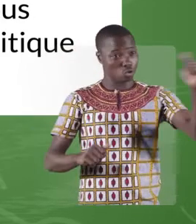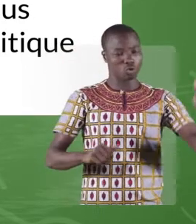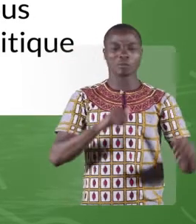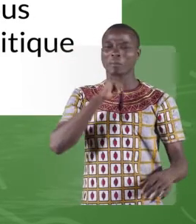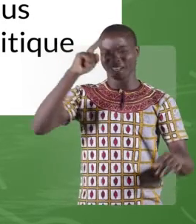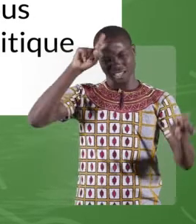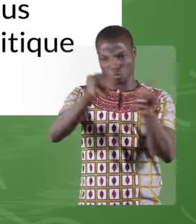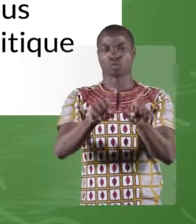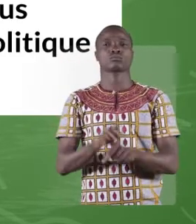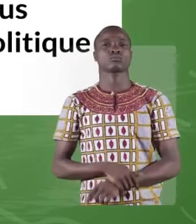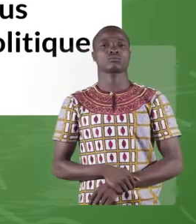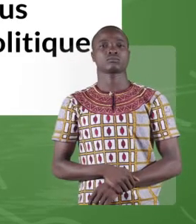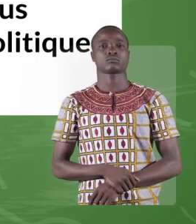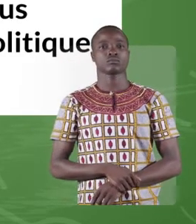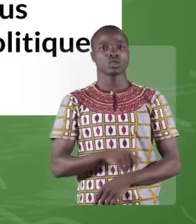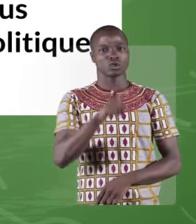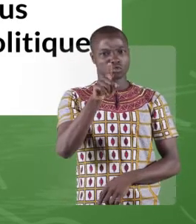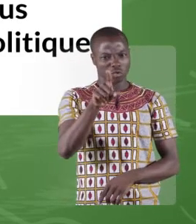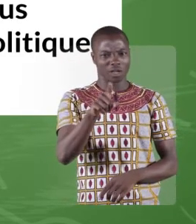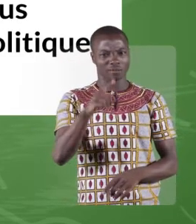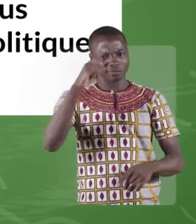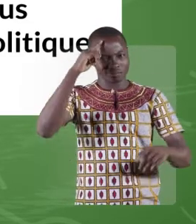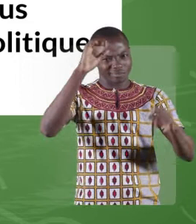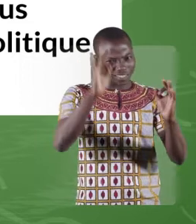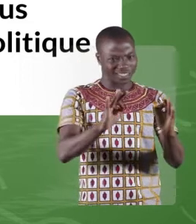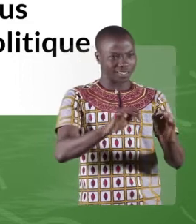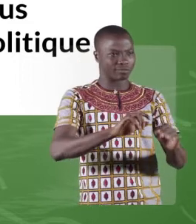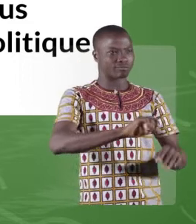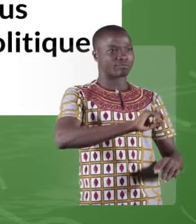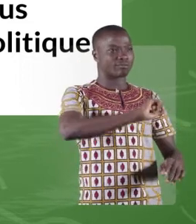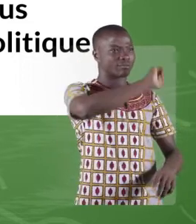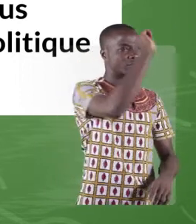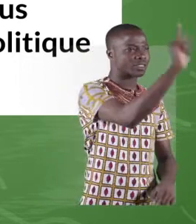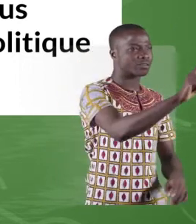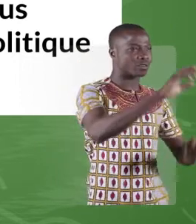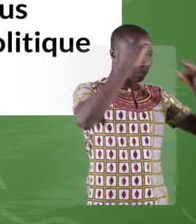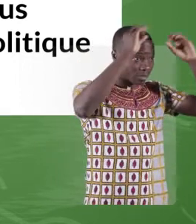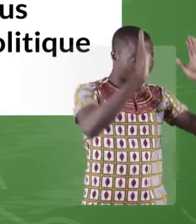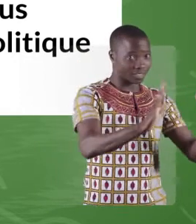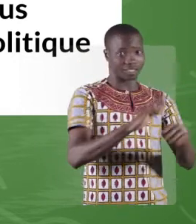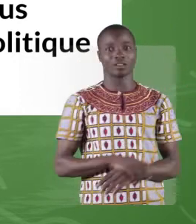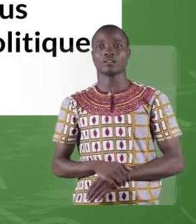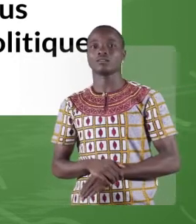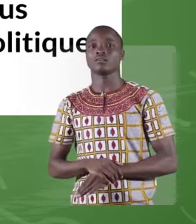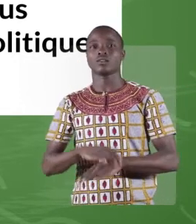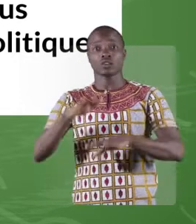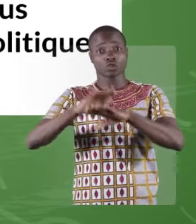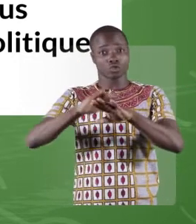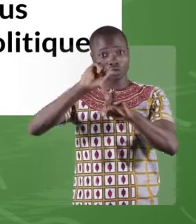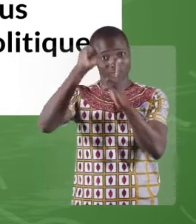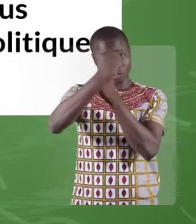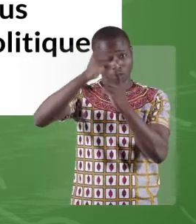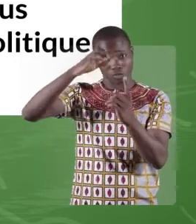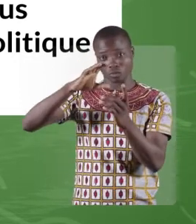avis. Vous décidez de vous renseigner auprès du maître sur la situation